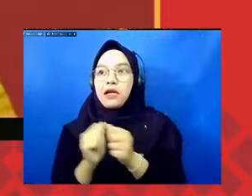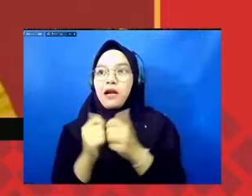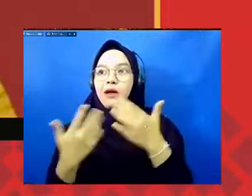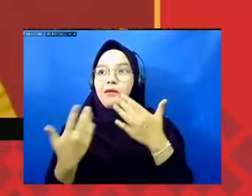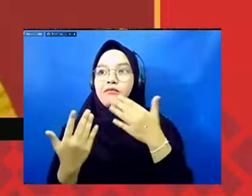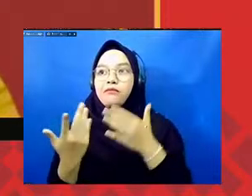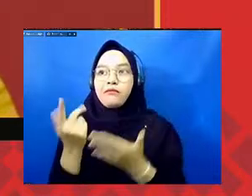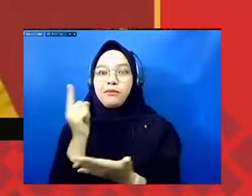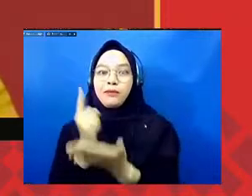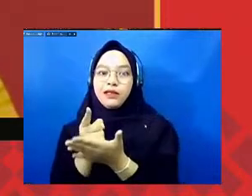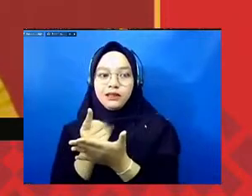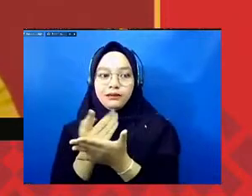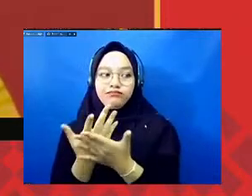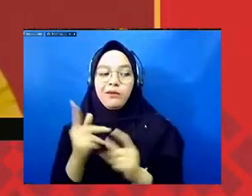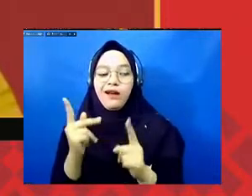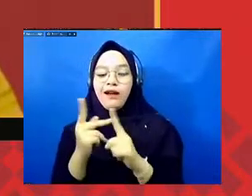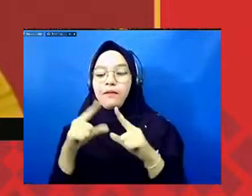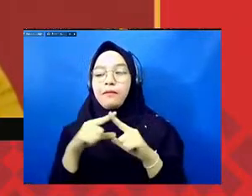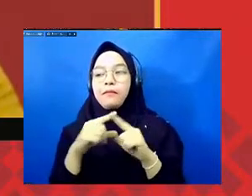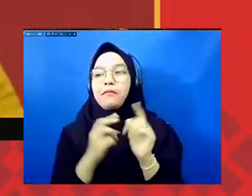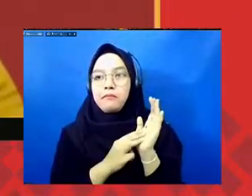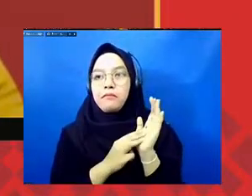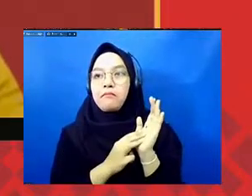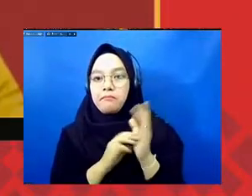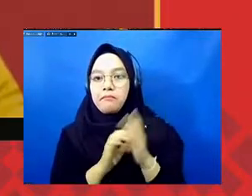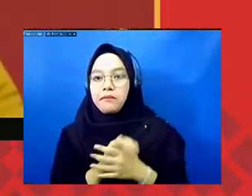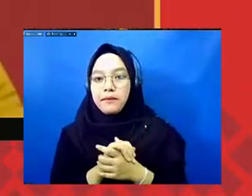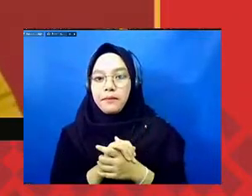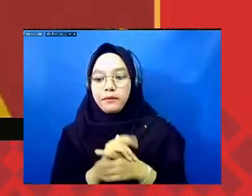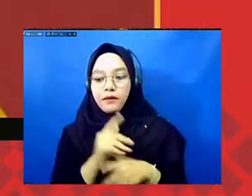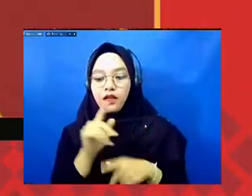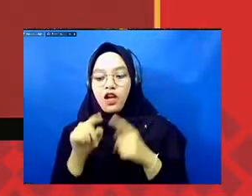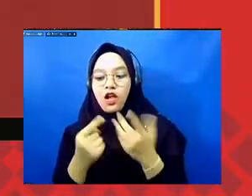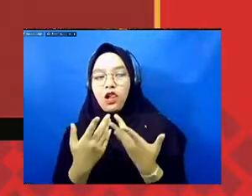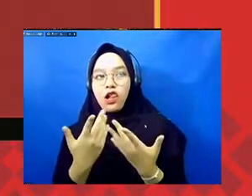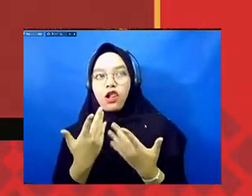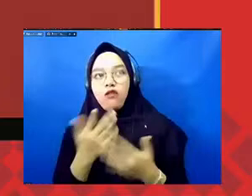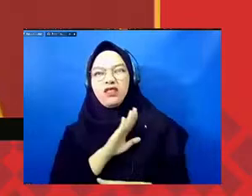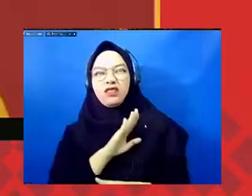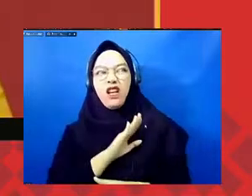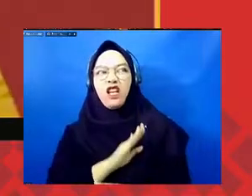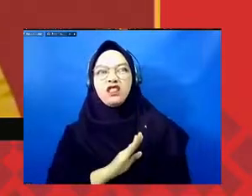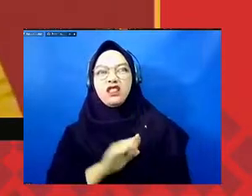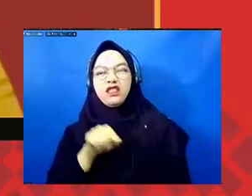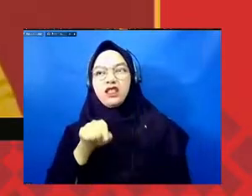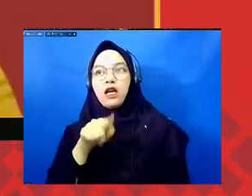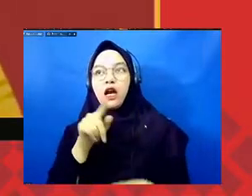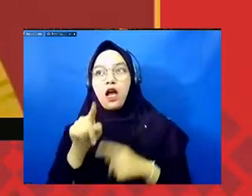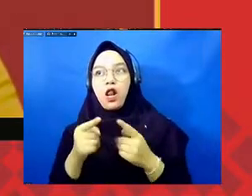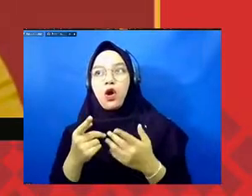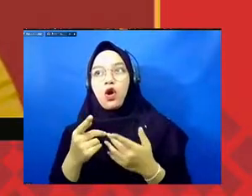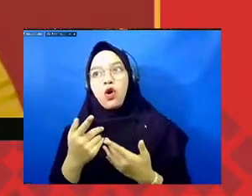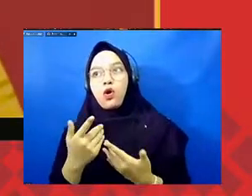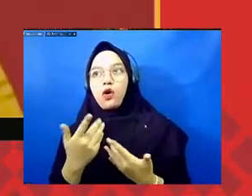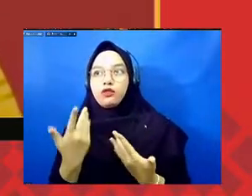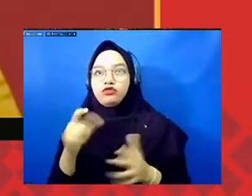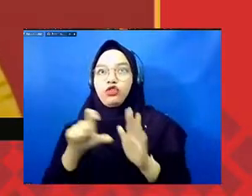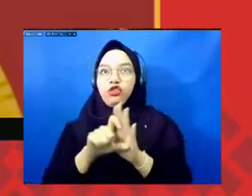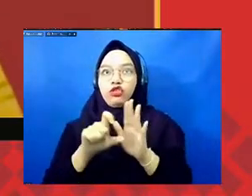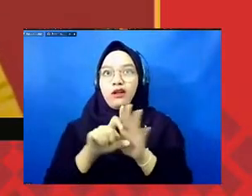ini. Jadi biasanya kalau resiliensi ini kalau ada gempa atau bencana